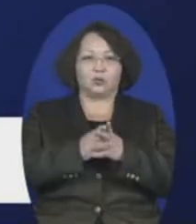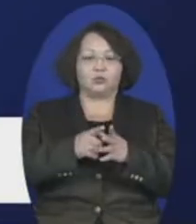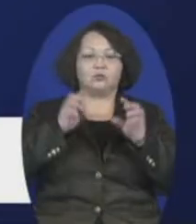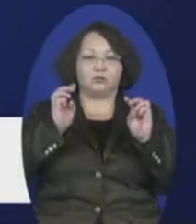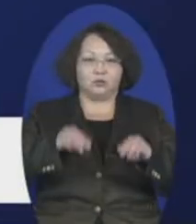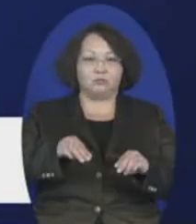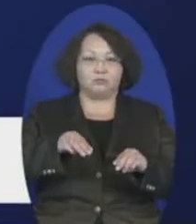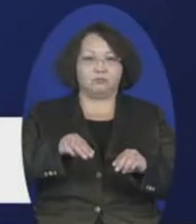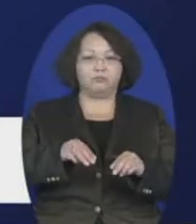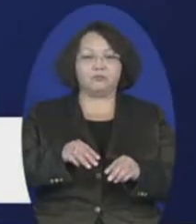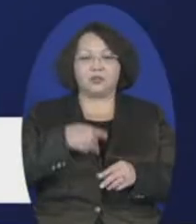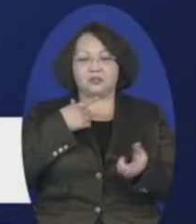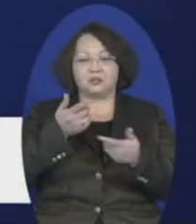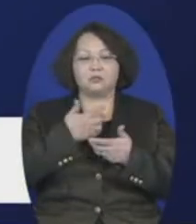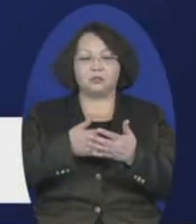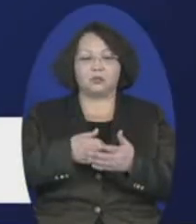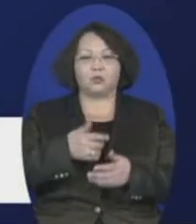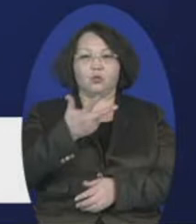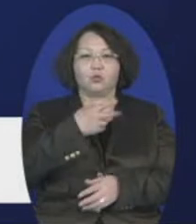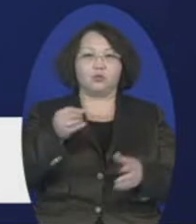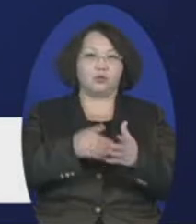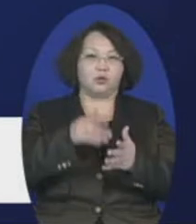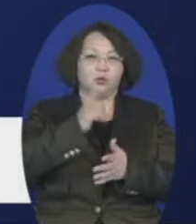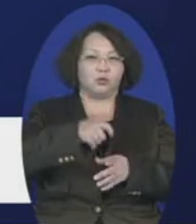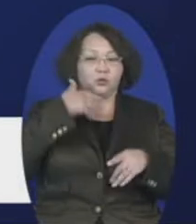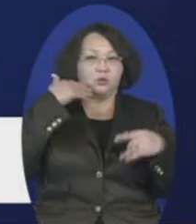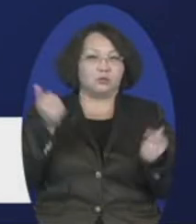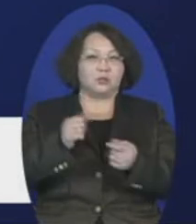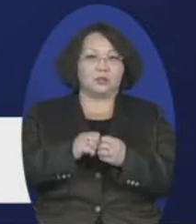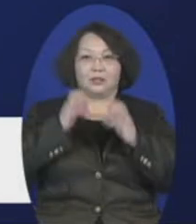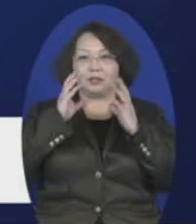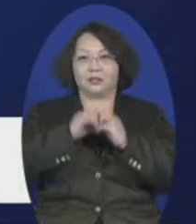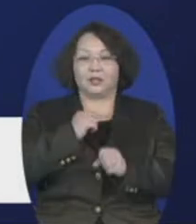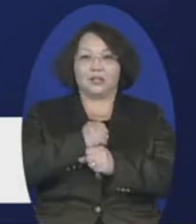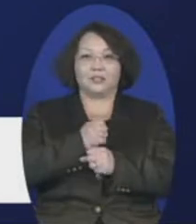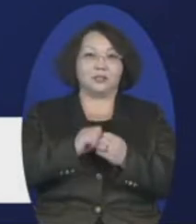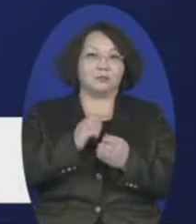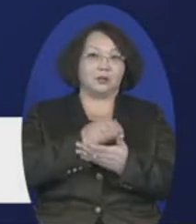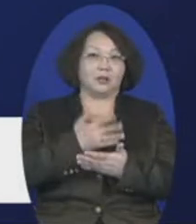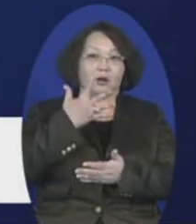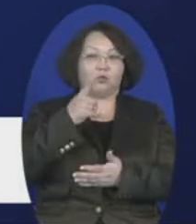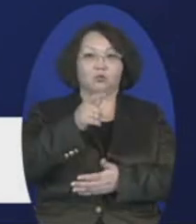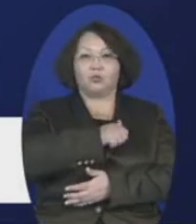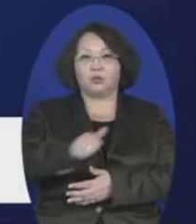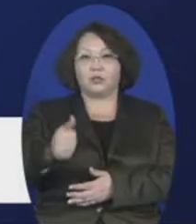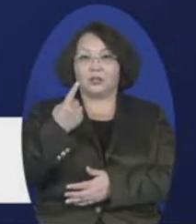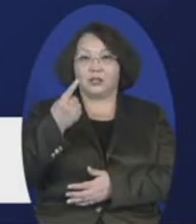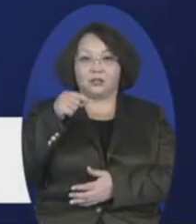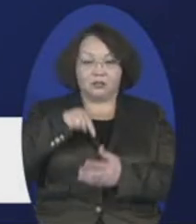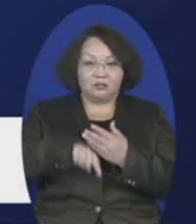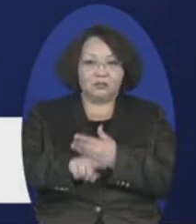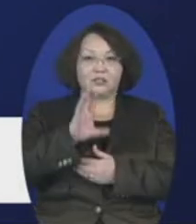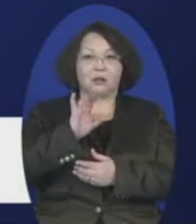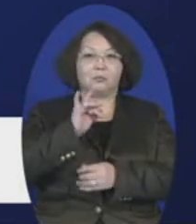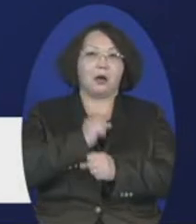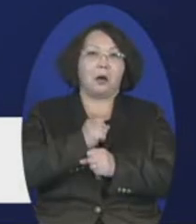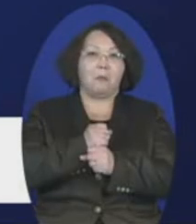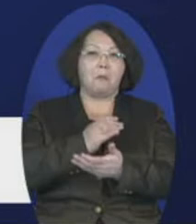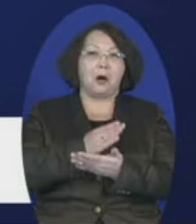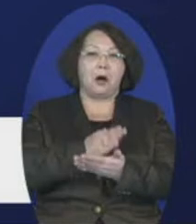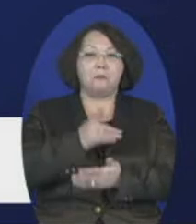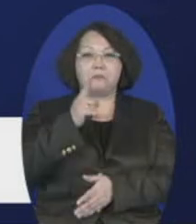Мал аж ахуйн салбарт 300 гаруй мянган хүн ажиллаж байна. Өөрөөр хэлбэл хөдөлмөр эрхэлж буй 5 хүн тутмын нэг нь энэ салбарт харьяалагдана.